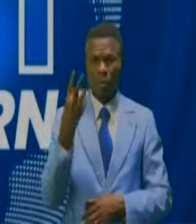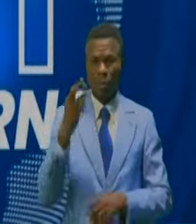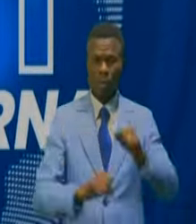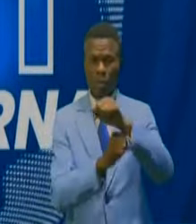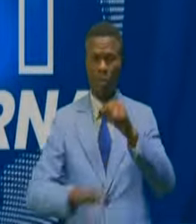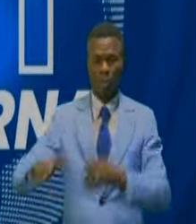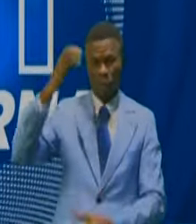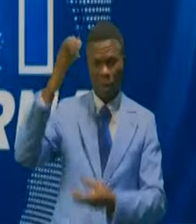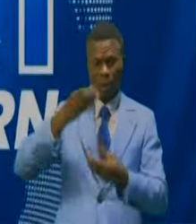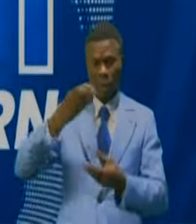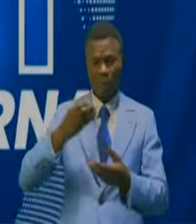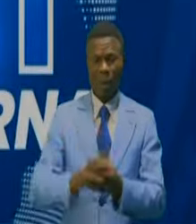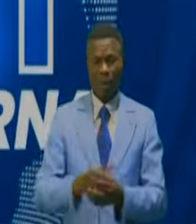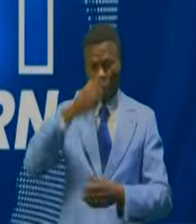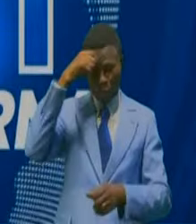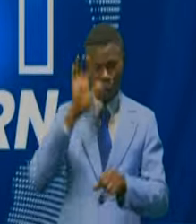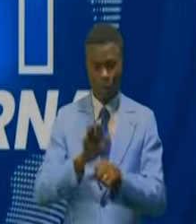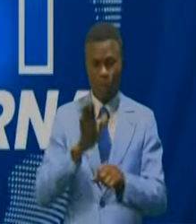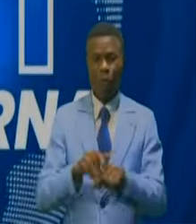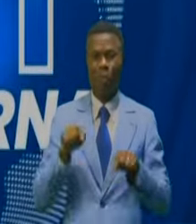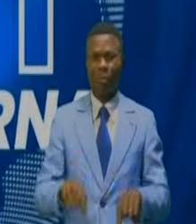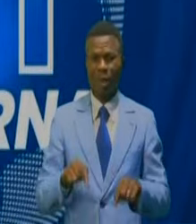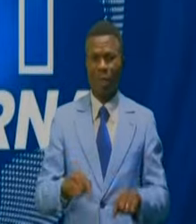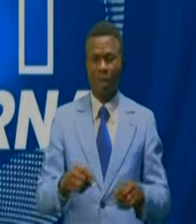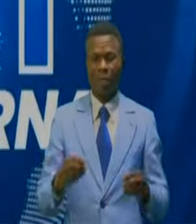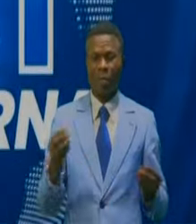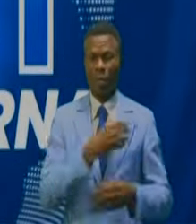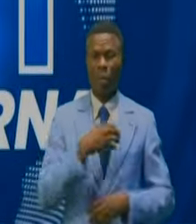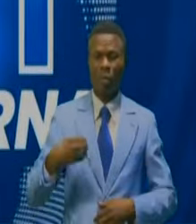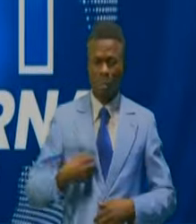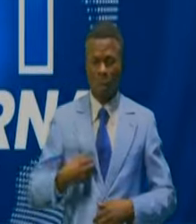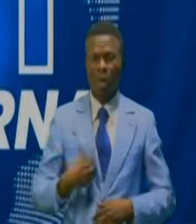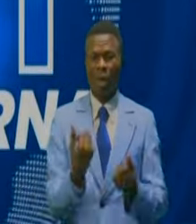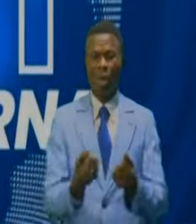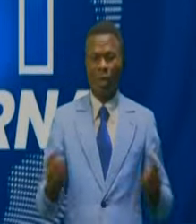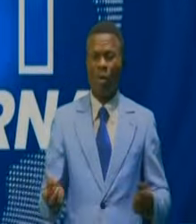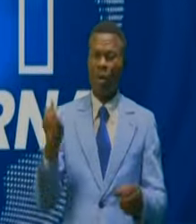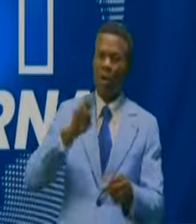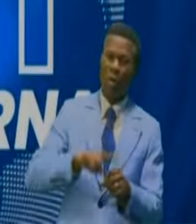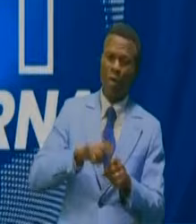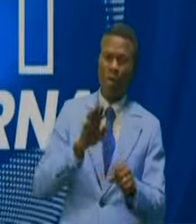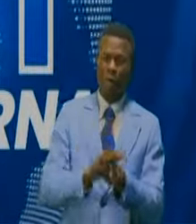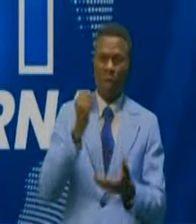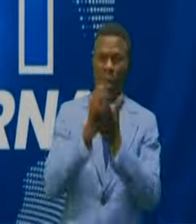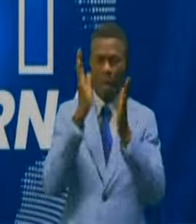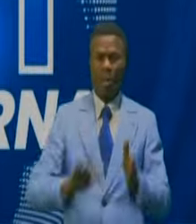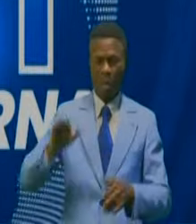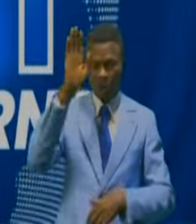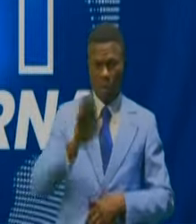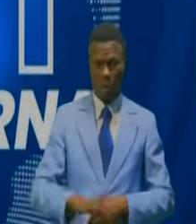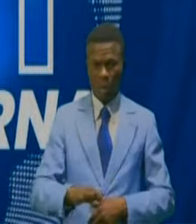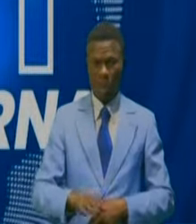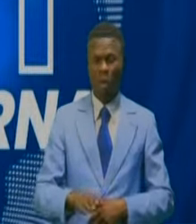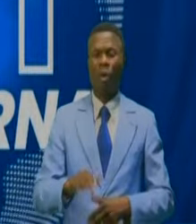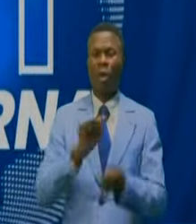soutenu par le Rwanda cause des souffrances inadmissibles aux femmes et enfants, propos de l'ambassadeur des Pays-Bas en RDC lors de la